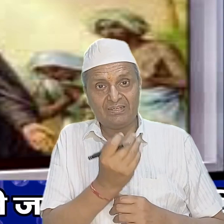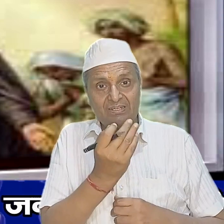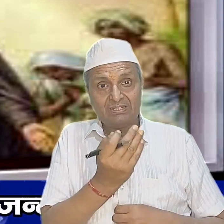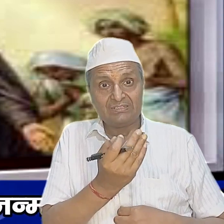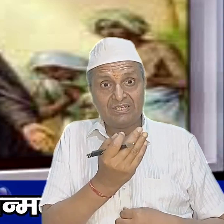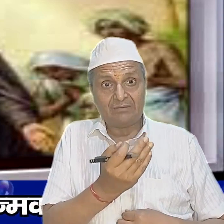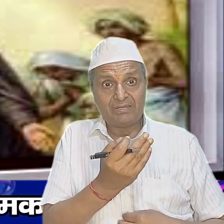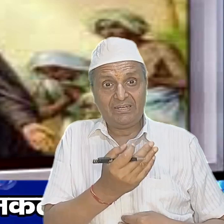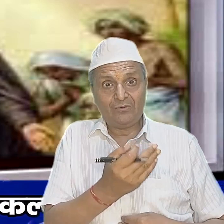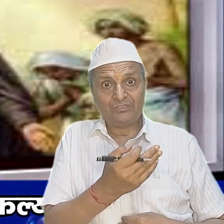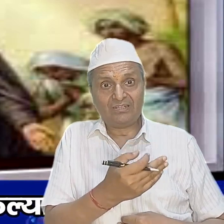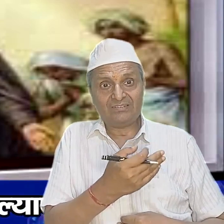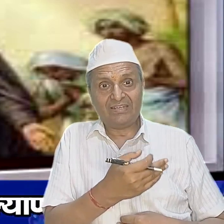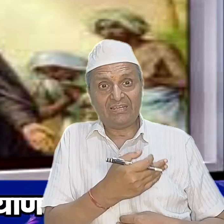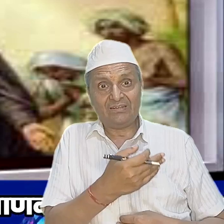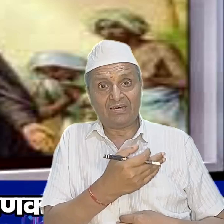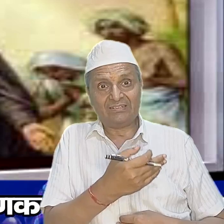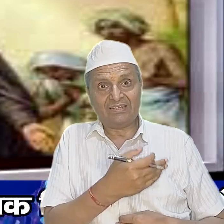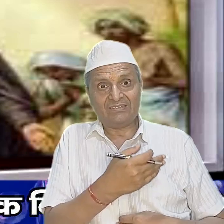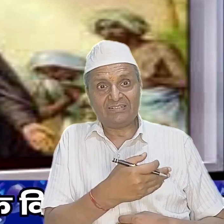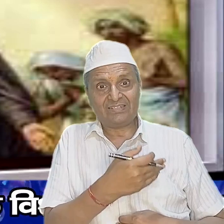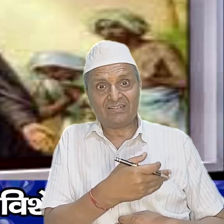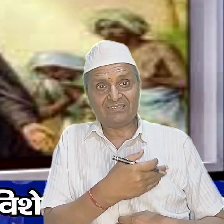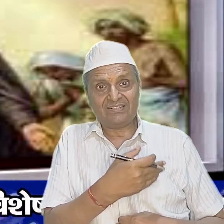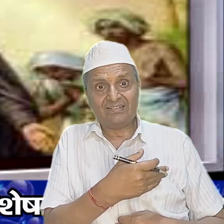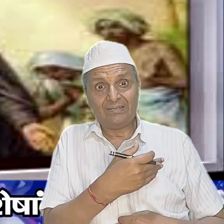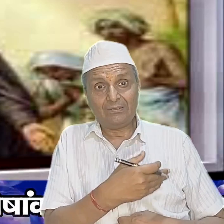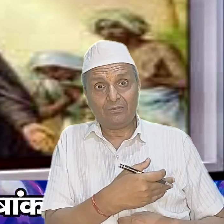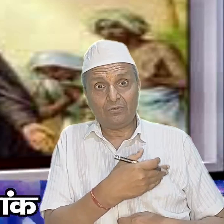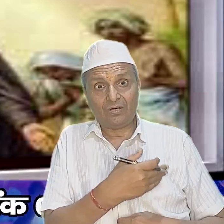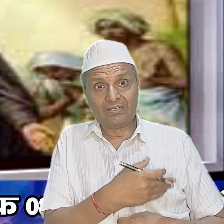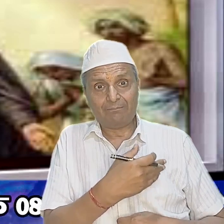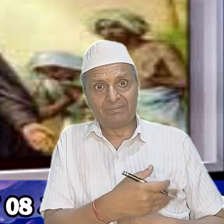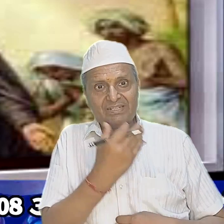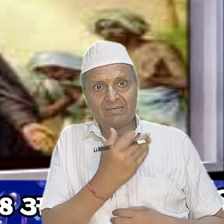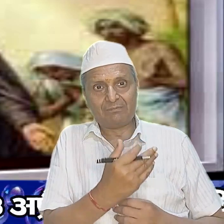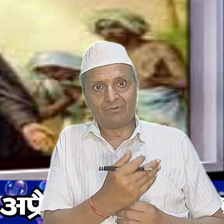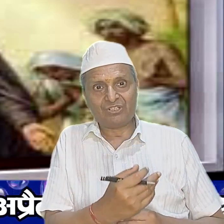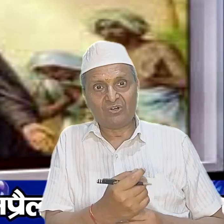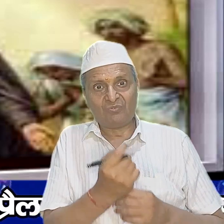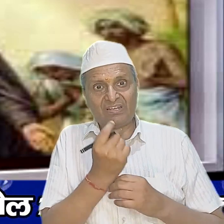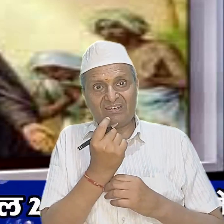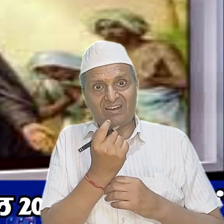की शुरुआत की बात कर रहे हैं जब वहाँ पर राज था पुर्तगाल के अंदर किंग जॉन थर्ड का,